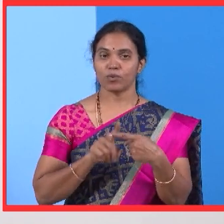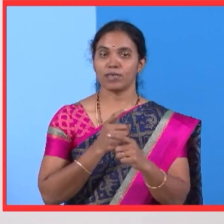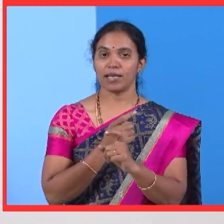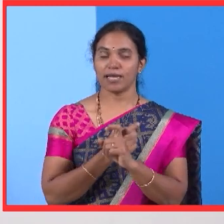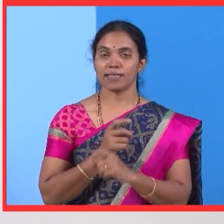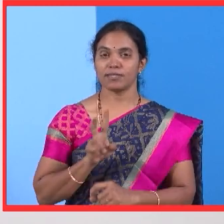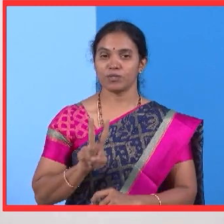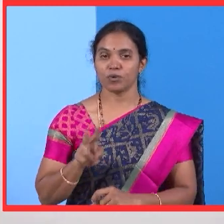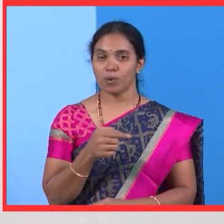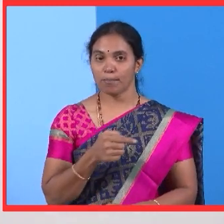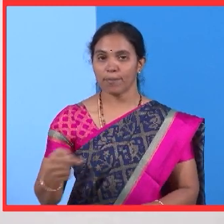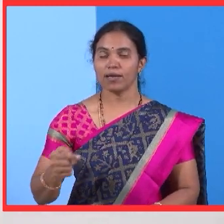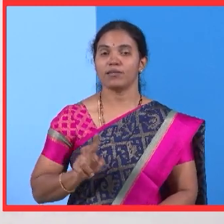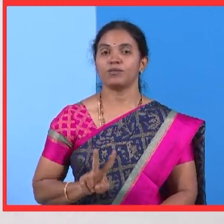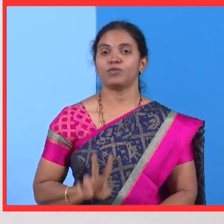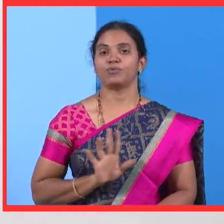டூ பை டூ,